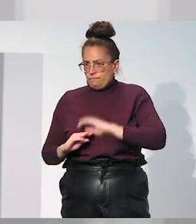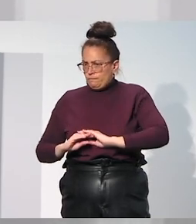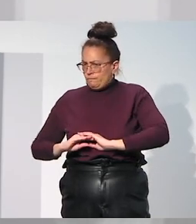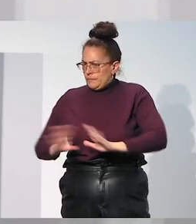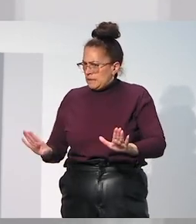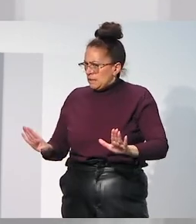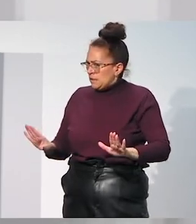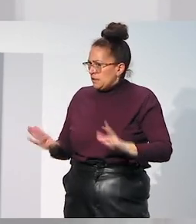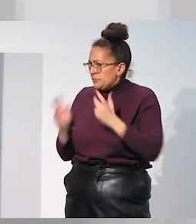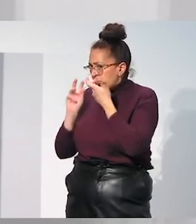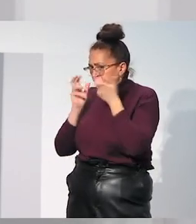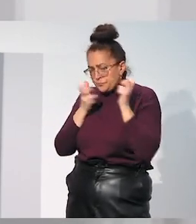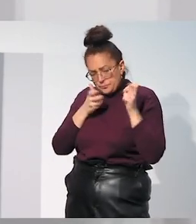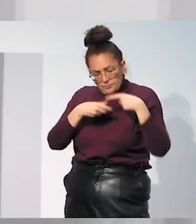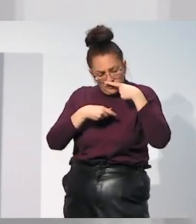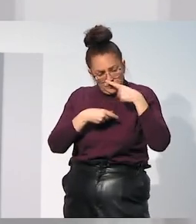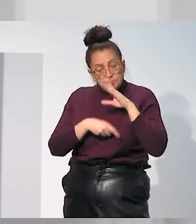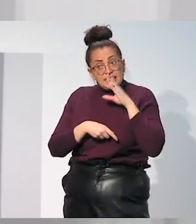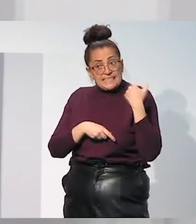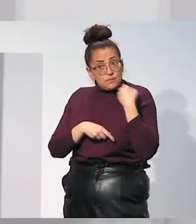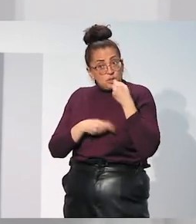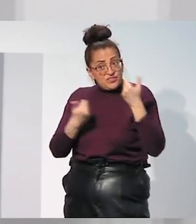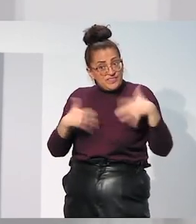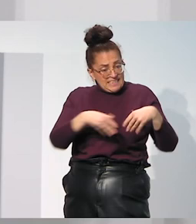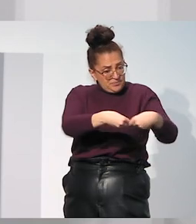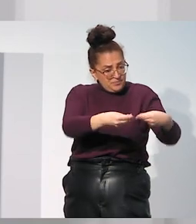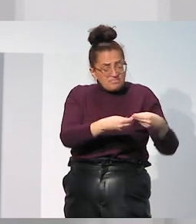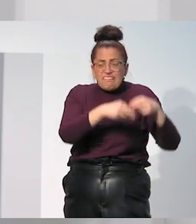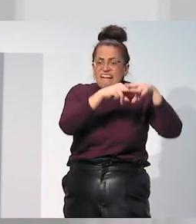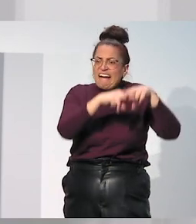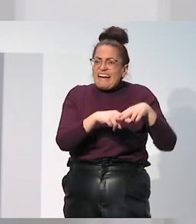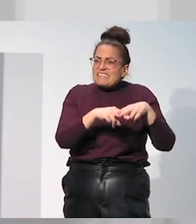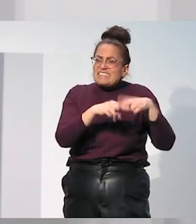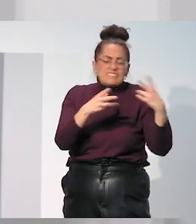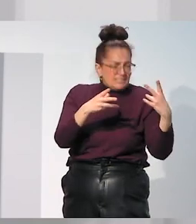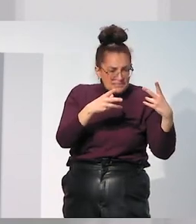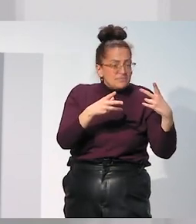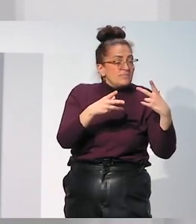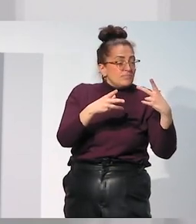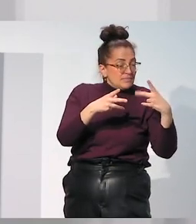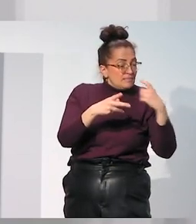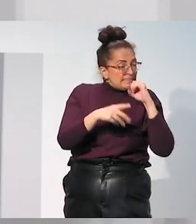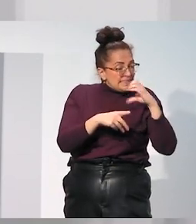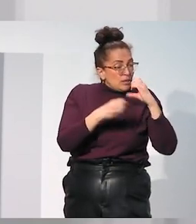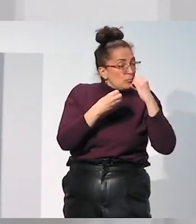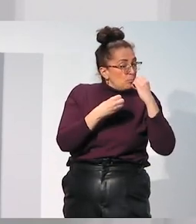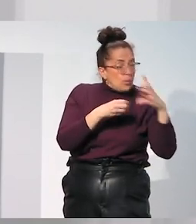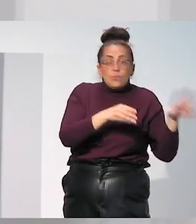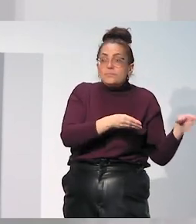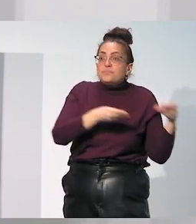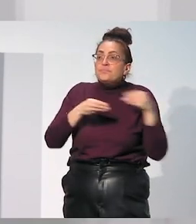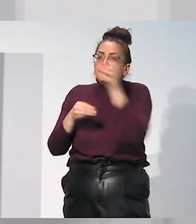La vaisselle de midi est sèche. Elle la range avec des gestes lourds. Elle est lourde. Sa viande est lourde.